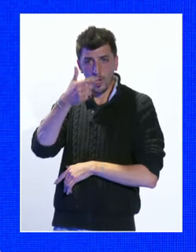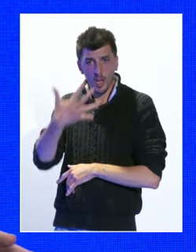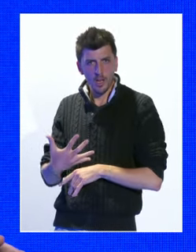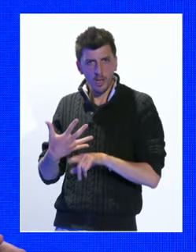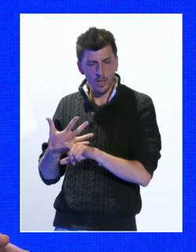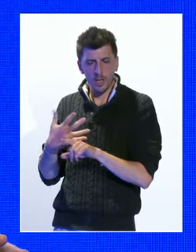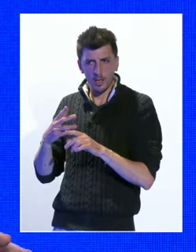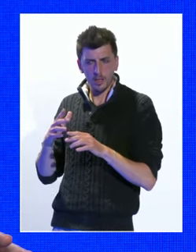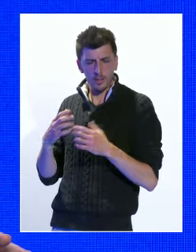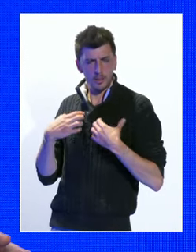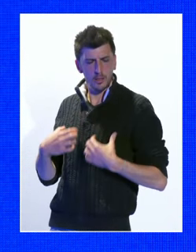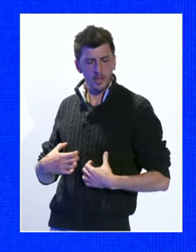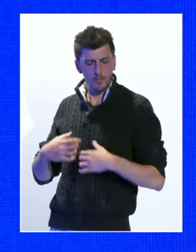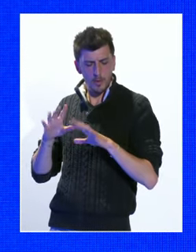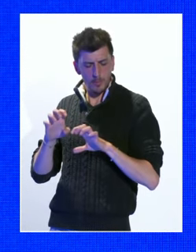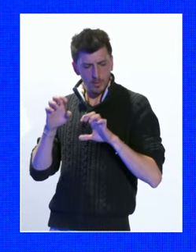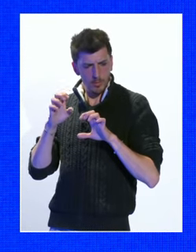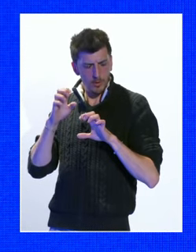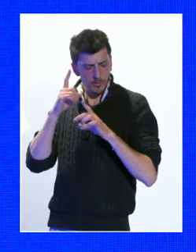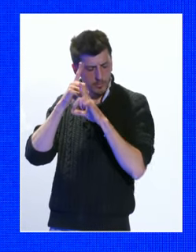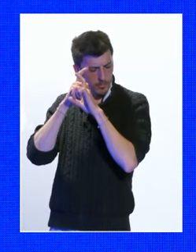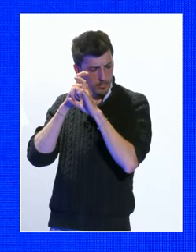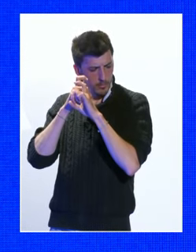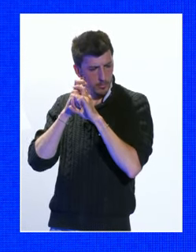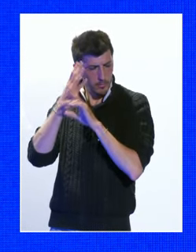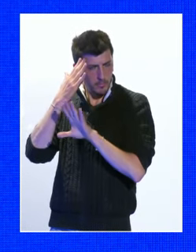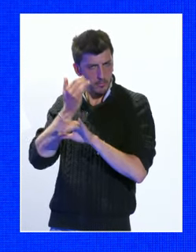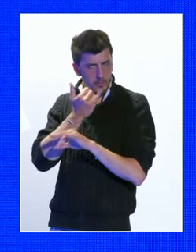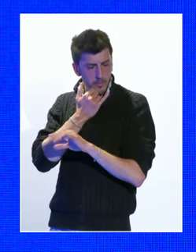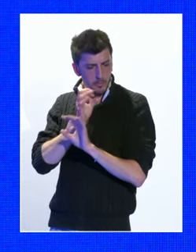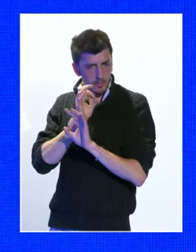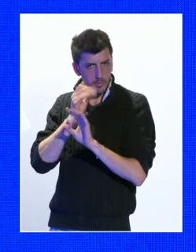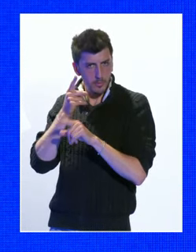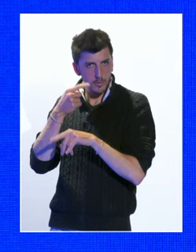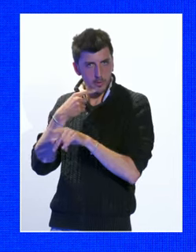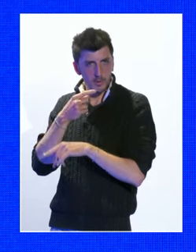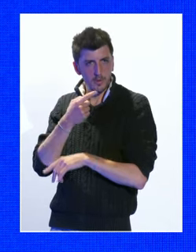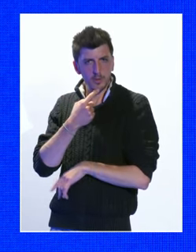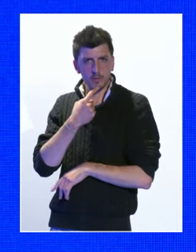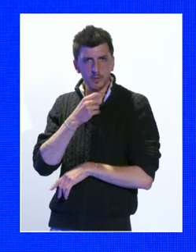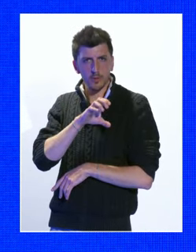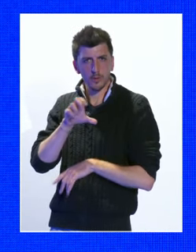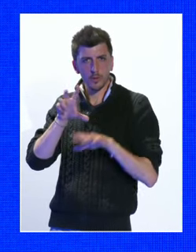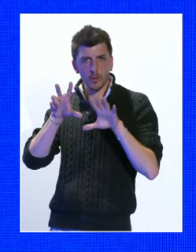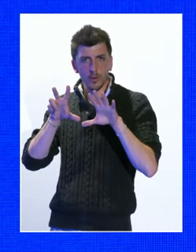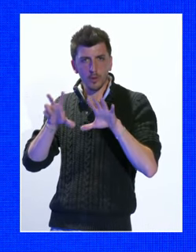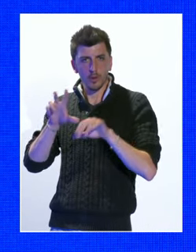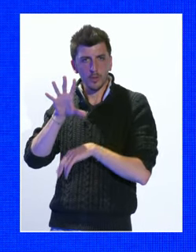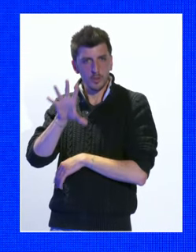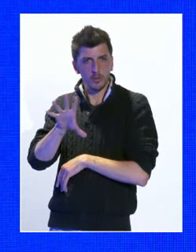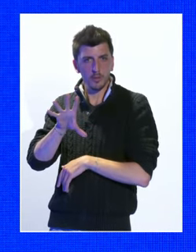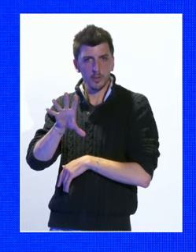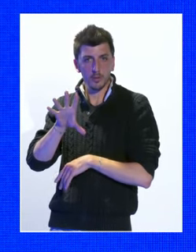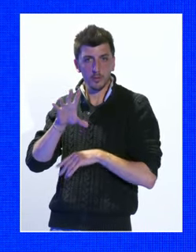je ne me trompe pas en calcul mental, ça fait 185 députés et sénateurs. Ça doit se